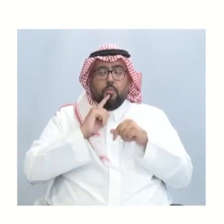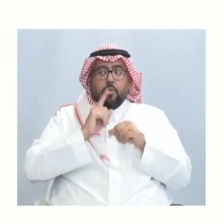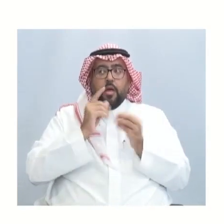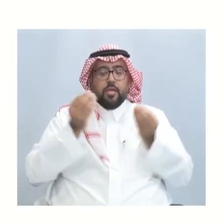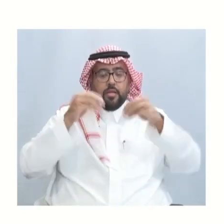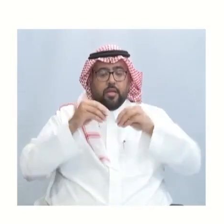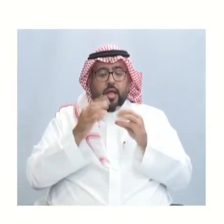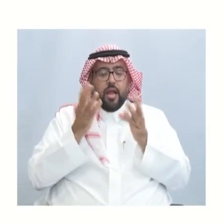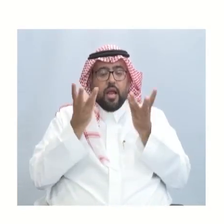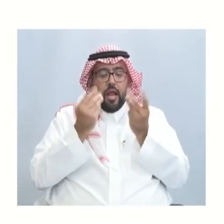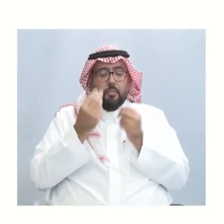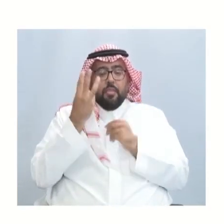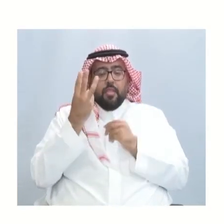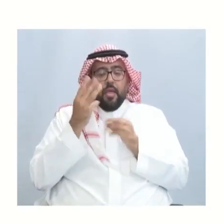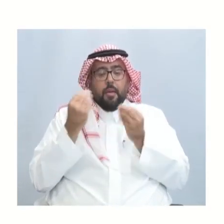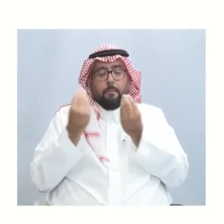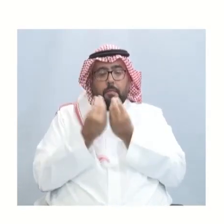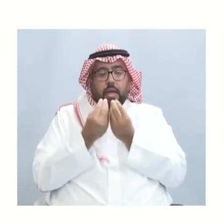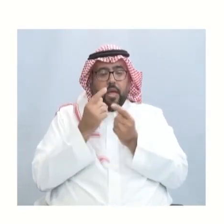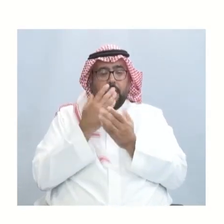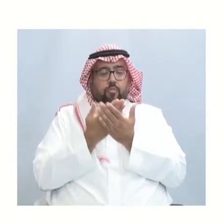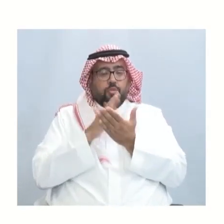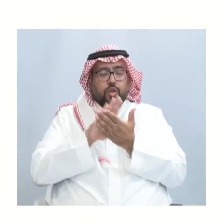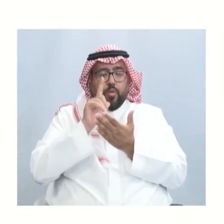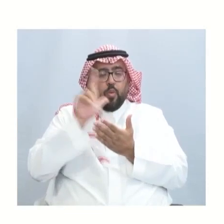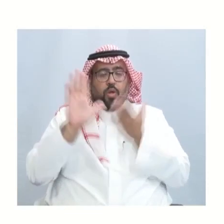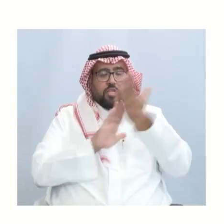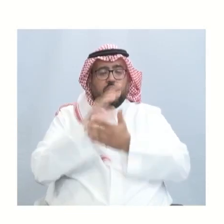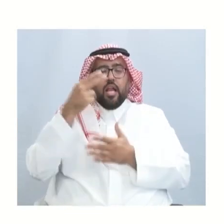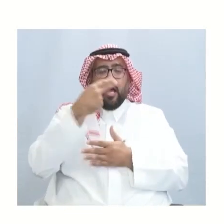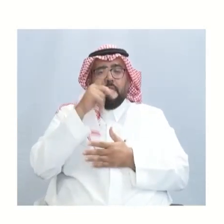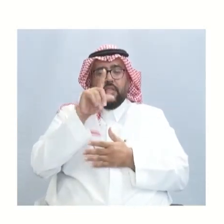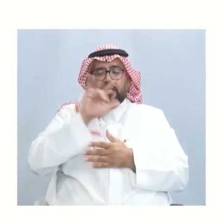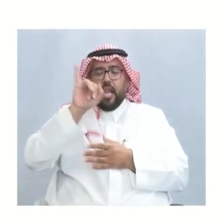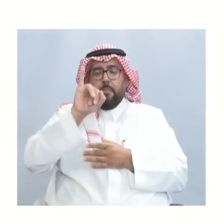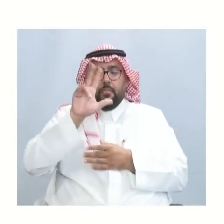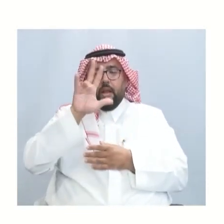الاثراء رقم ثلاثه معي من لغه الاشاره الاستاذ عبد السلام